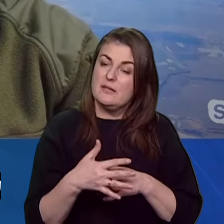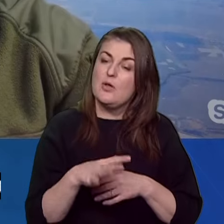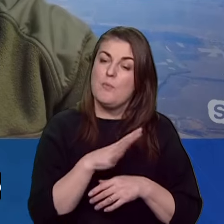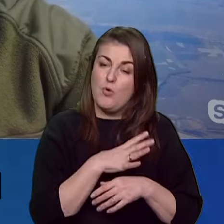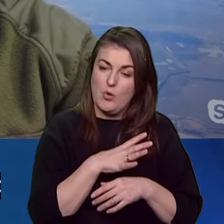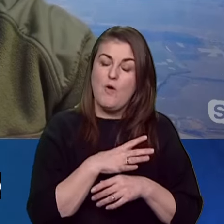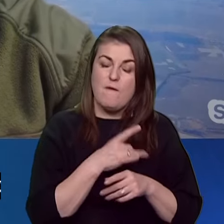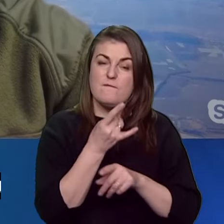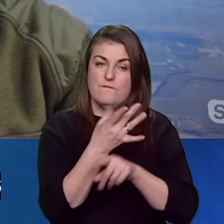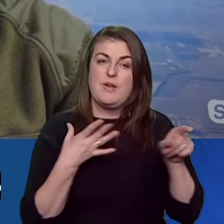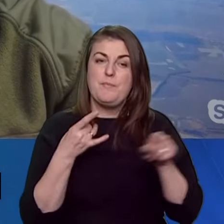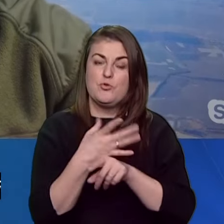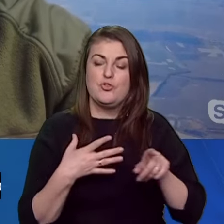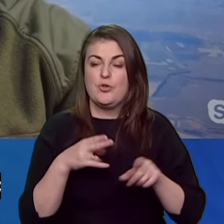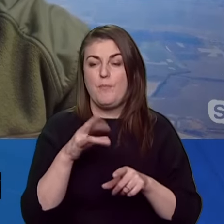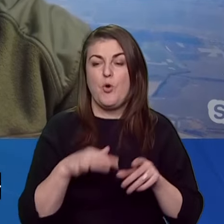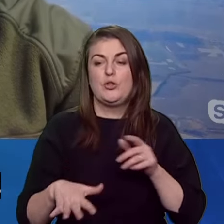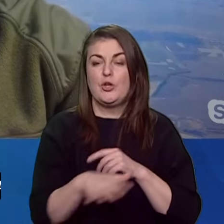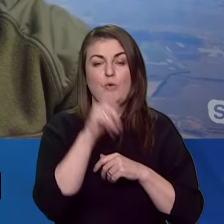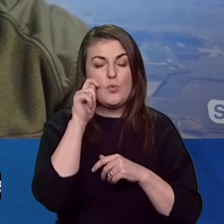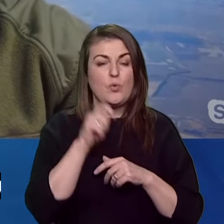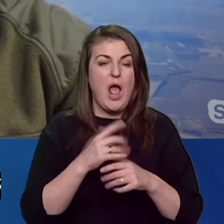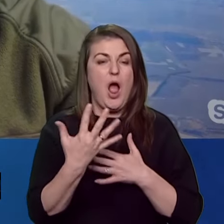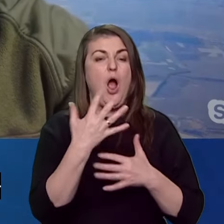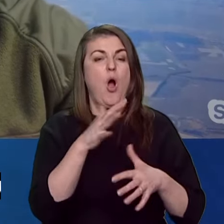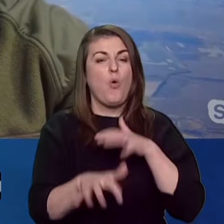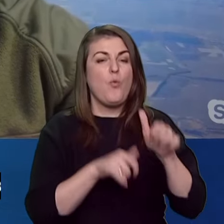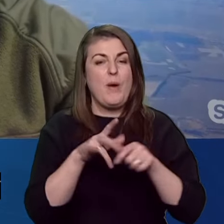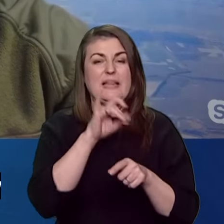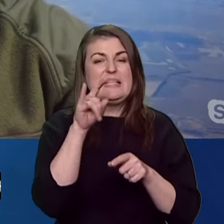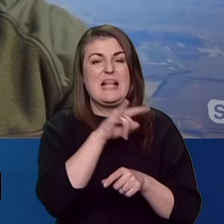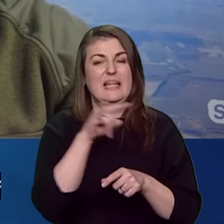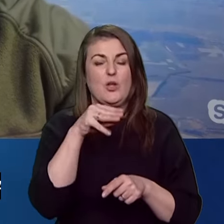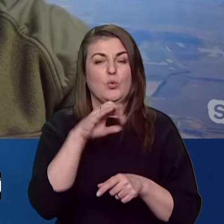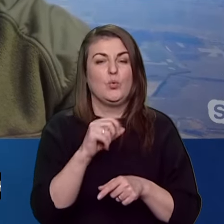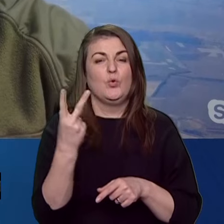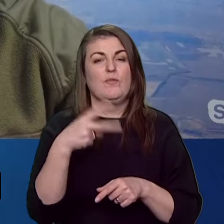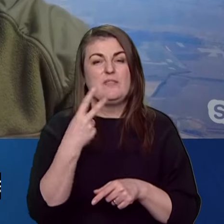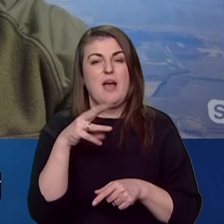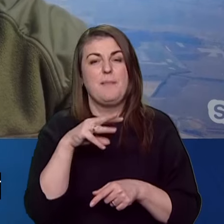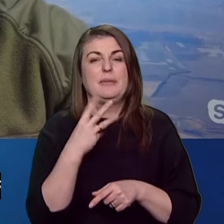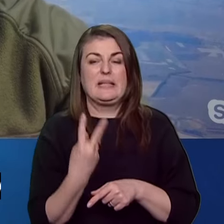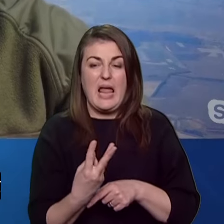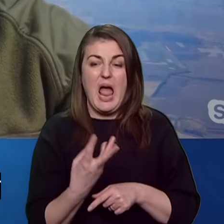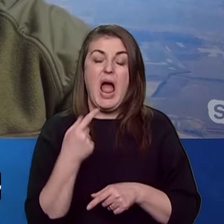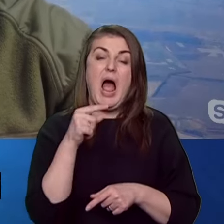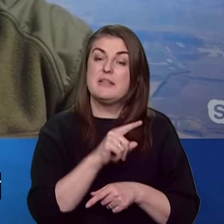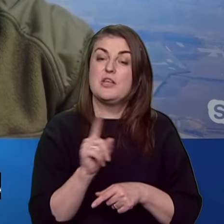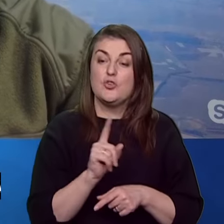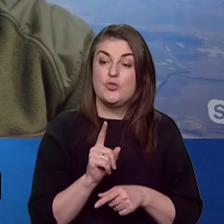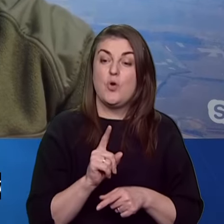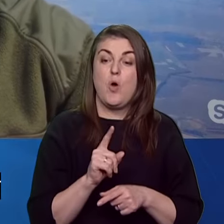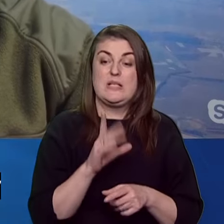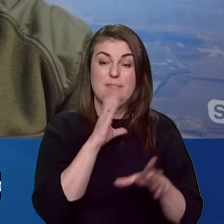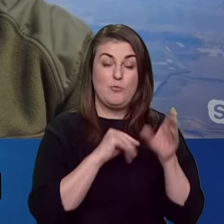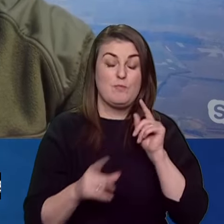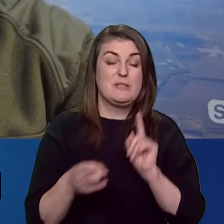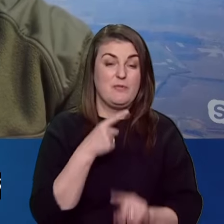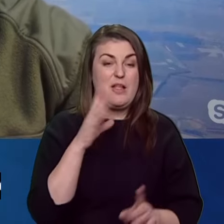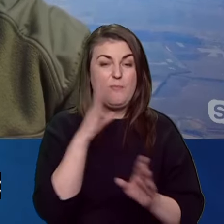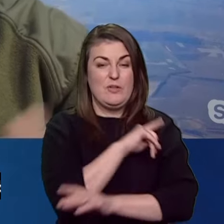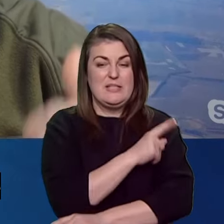було випущено по території України окупантами з літаків Ту-22М3. А от те, що спроможні збивати